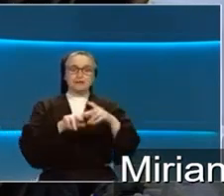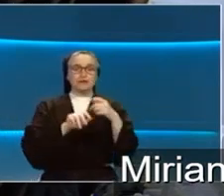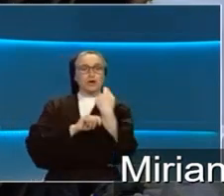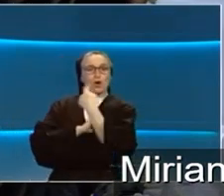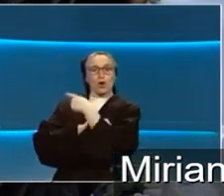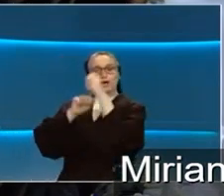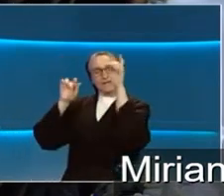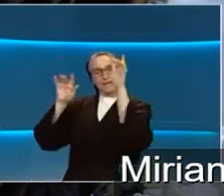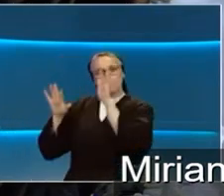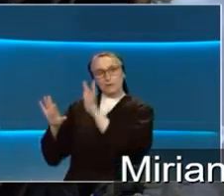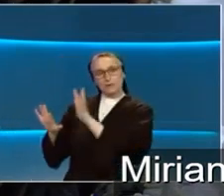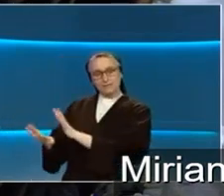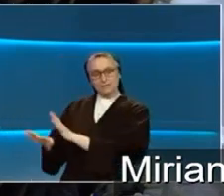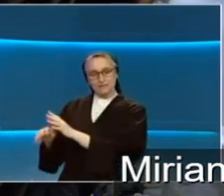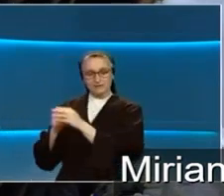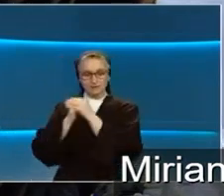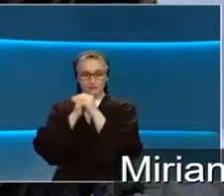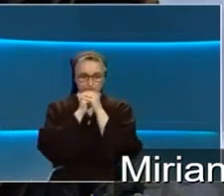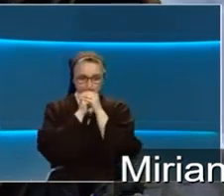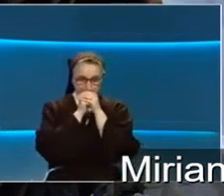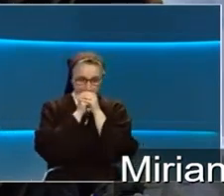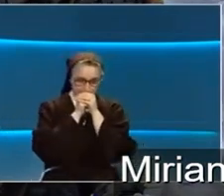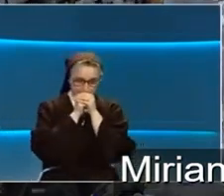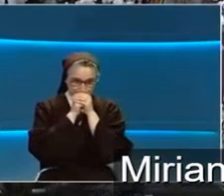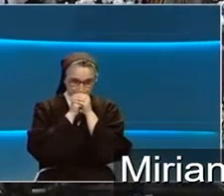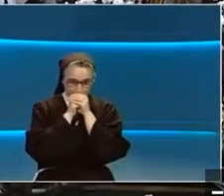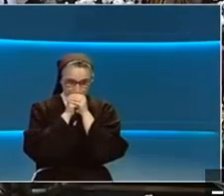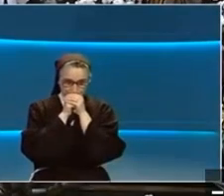sia con te. E con il vostro spirito.